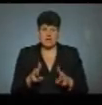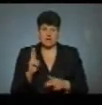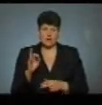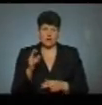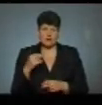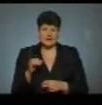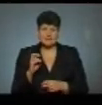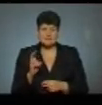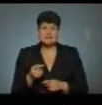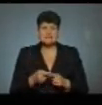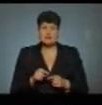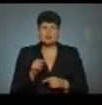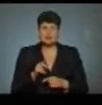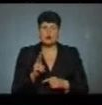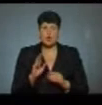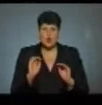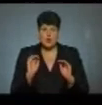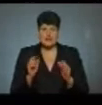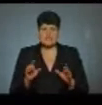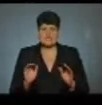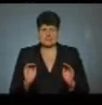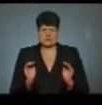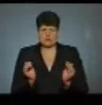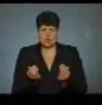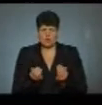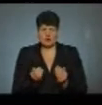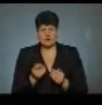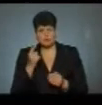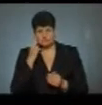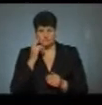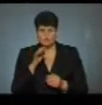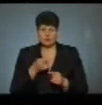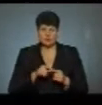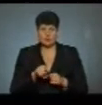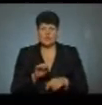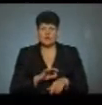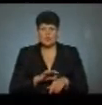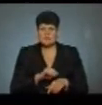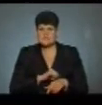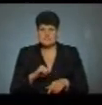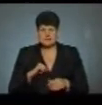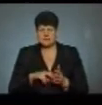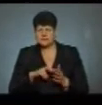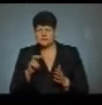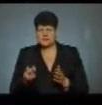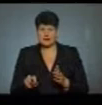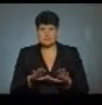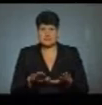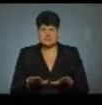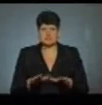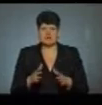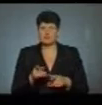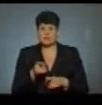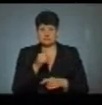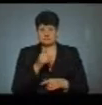йдеться передусім про тих, кого ізолюють через коронавірус або підозру на цю хворобу. Самовільно покидати місця ізоляції тепер